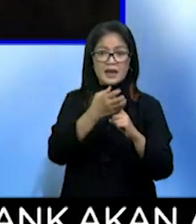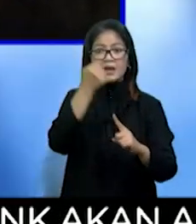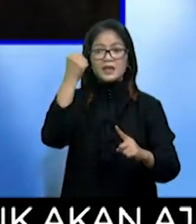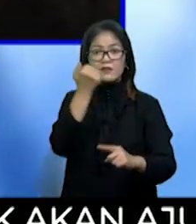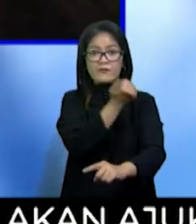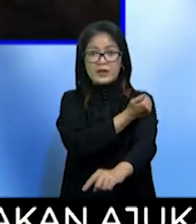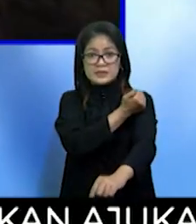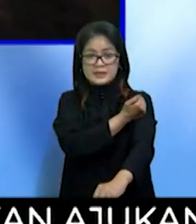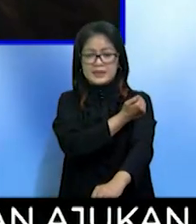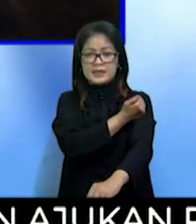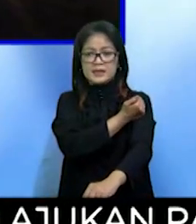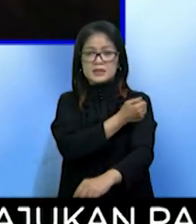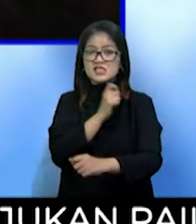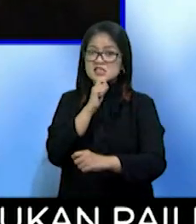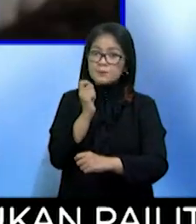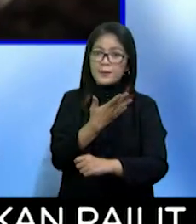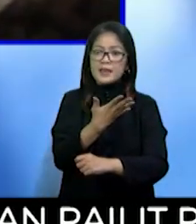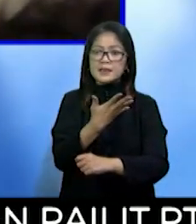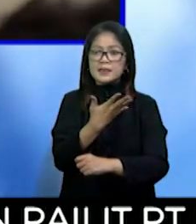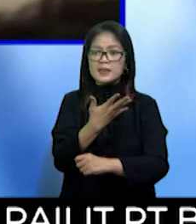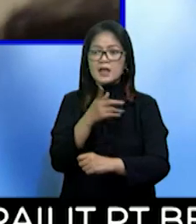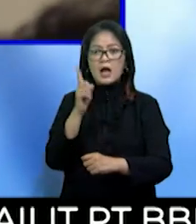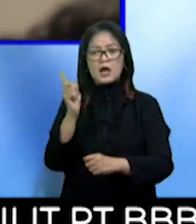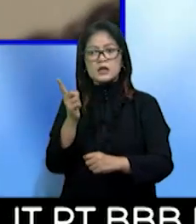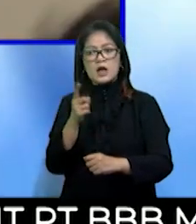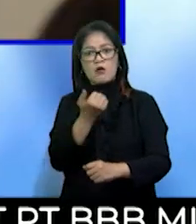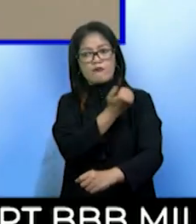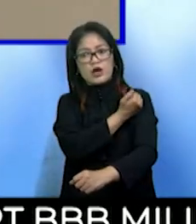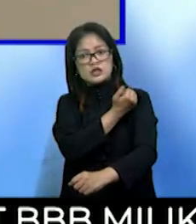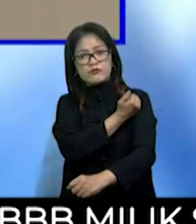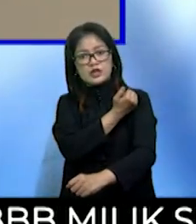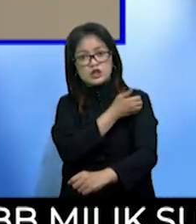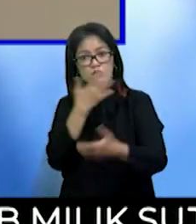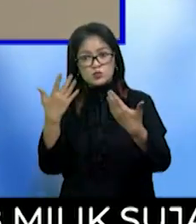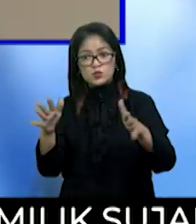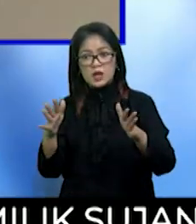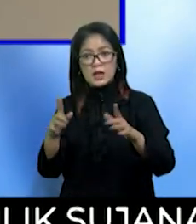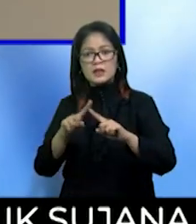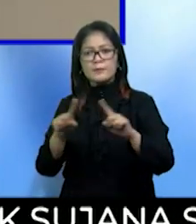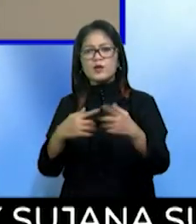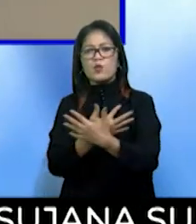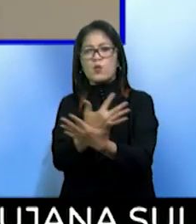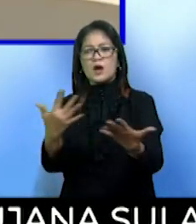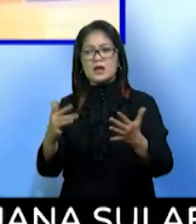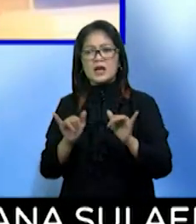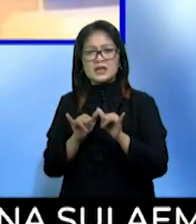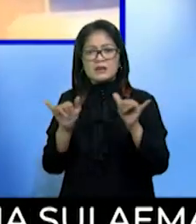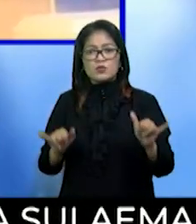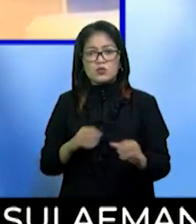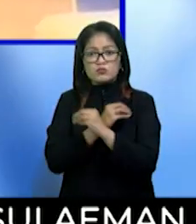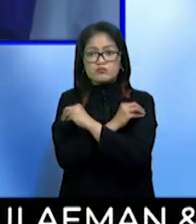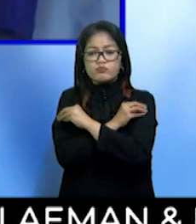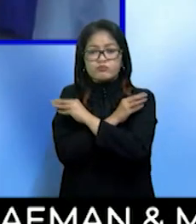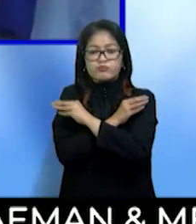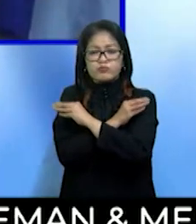mendapatkan vaksinasi akan memberikan kekebalan kelompok. Artinya kita yang sudah menjadi sasaran vaksinasi untuk segera